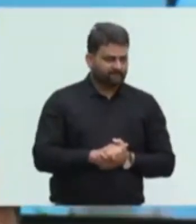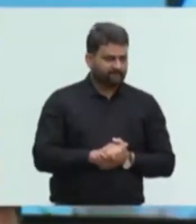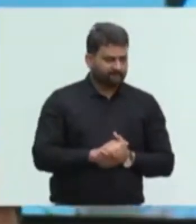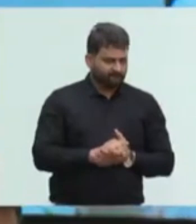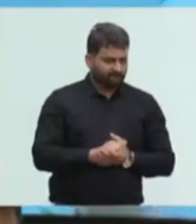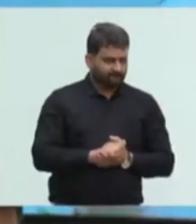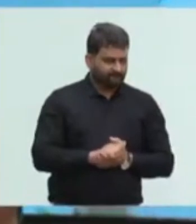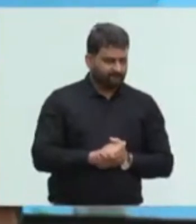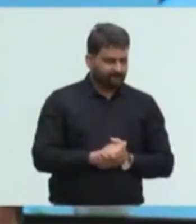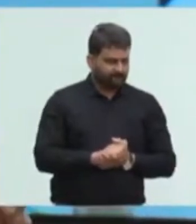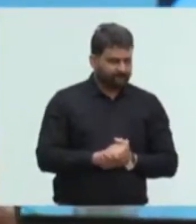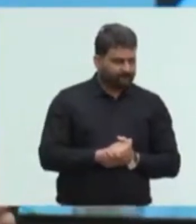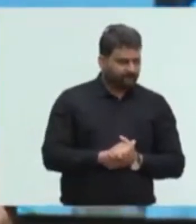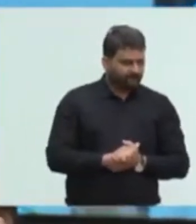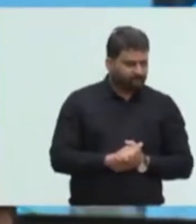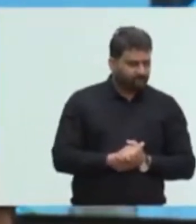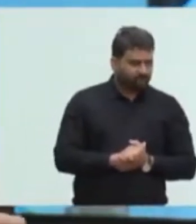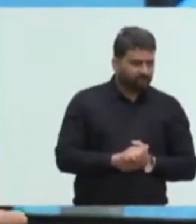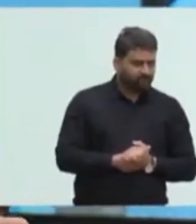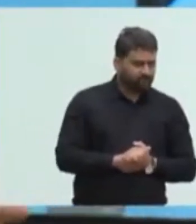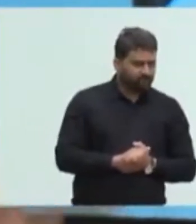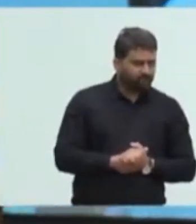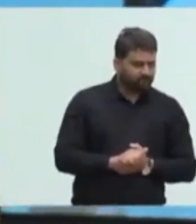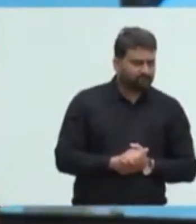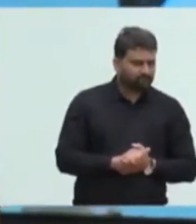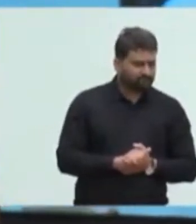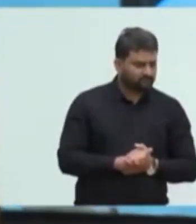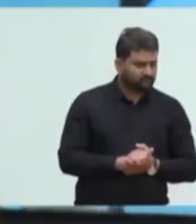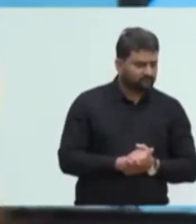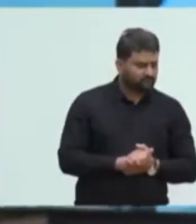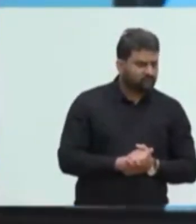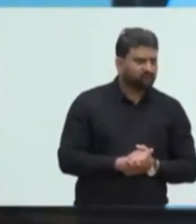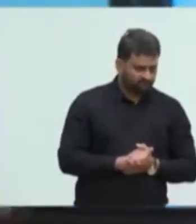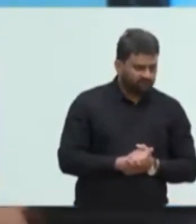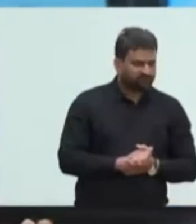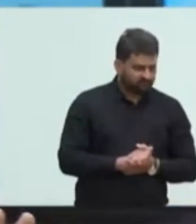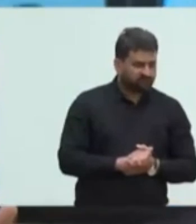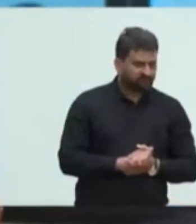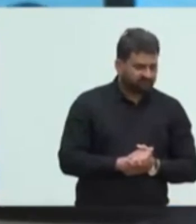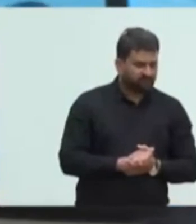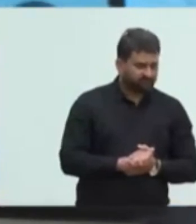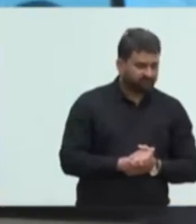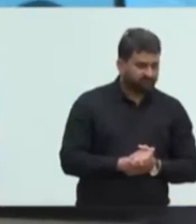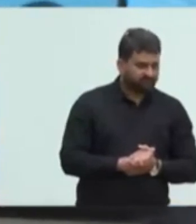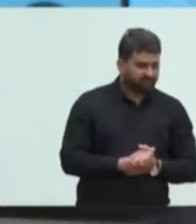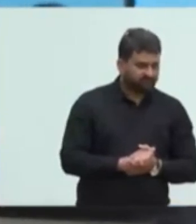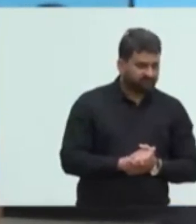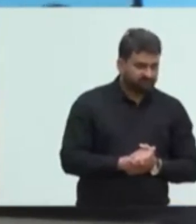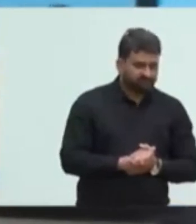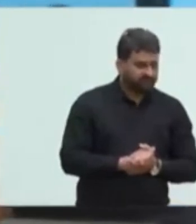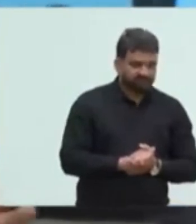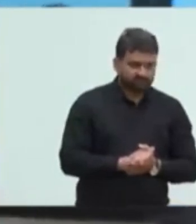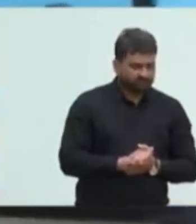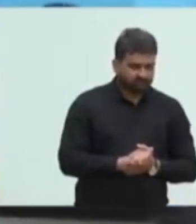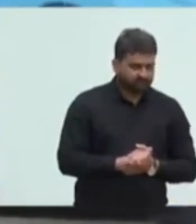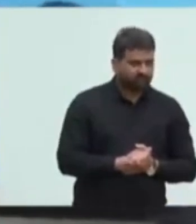कि जितने भी रेसलर होते हैं उनको देखता हूं क्योंकि स्ट्रेटजी क्या है मैं वह देख कर सीखता हूं कि वह कैसे पैदा हो खेलते